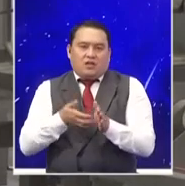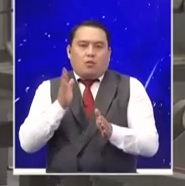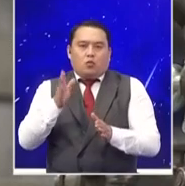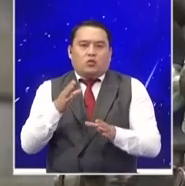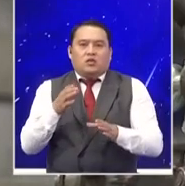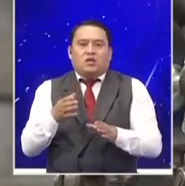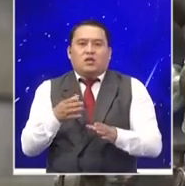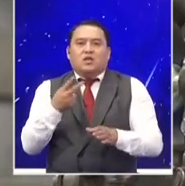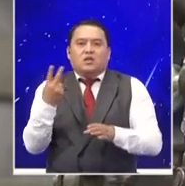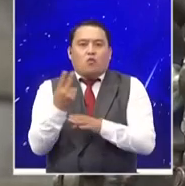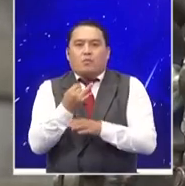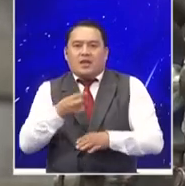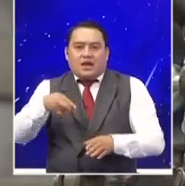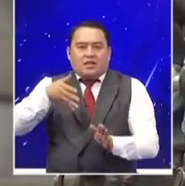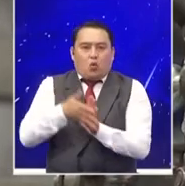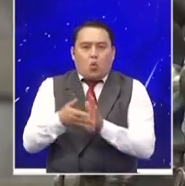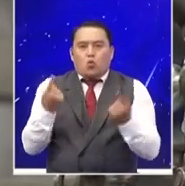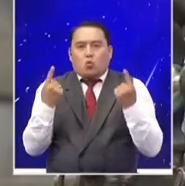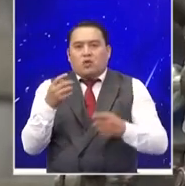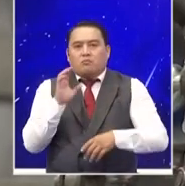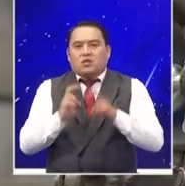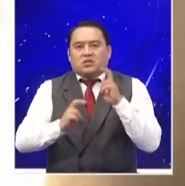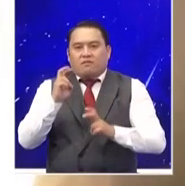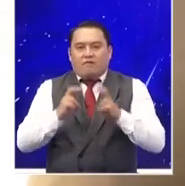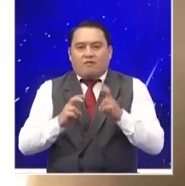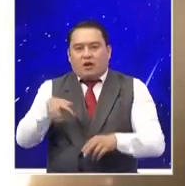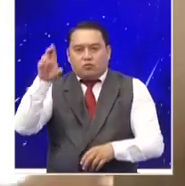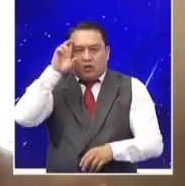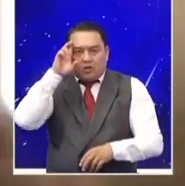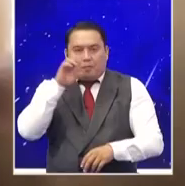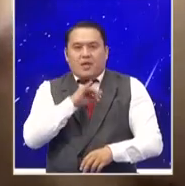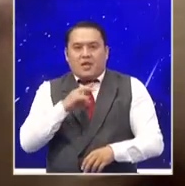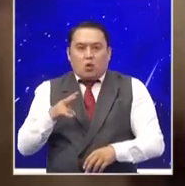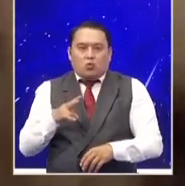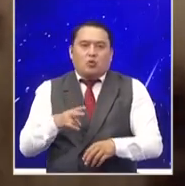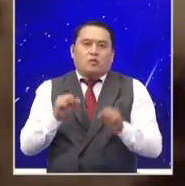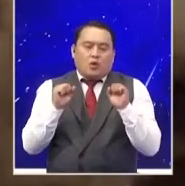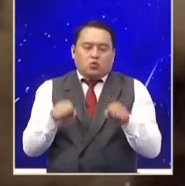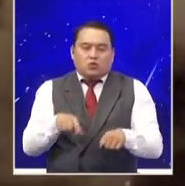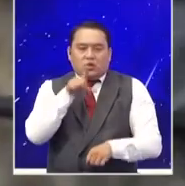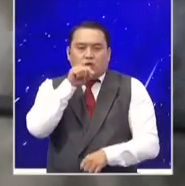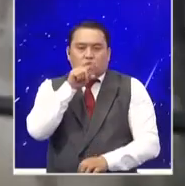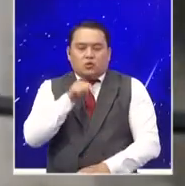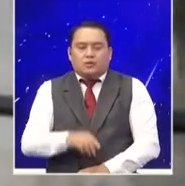2 миллиардов тенге могут понести убытки крупной промышленной птицефабрики страны с миллионным поголовьем